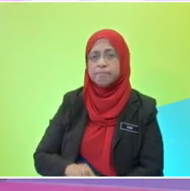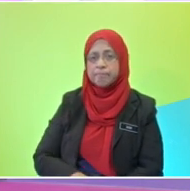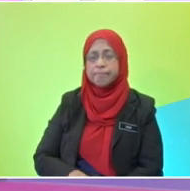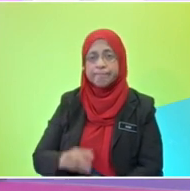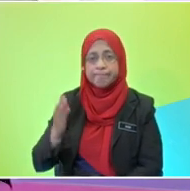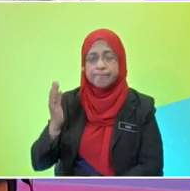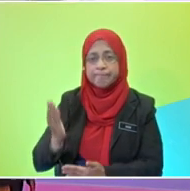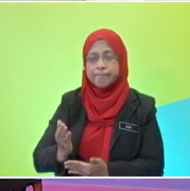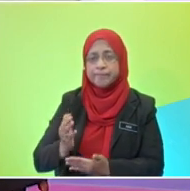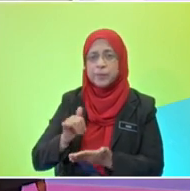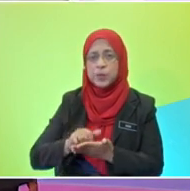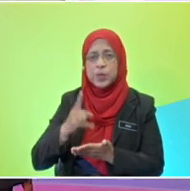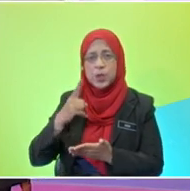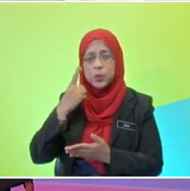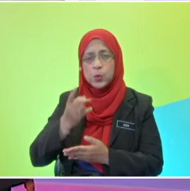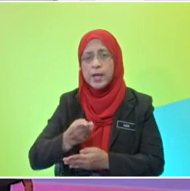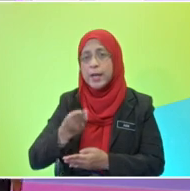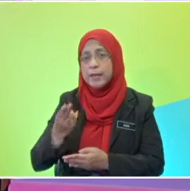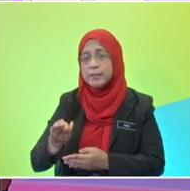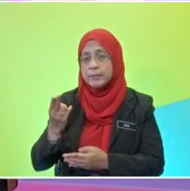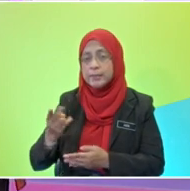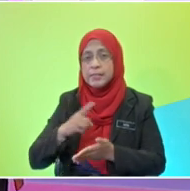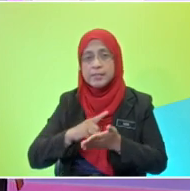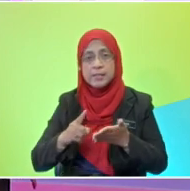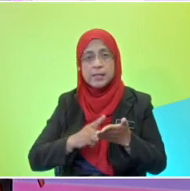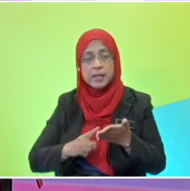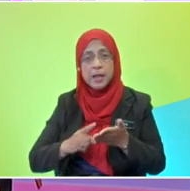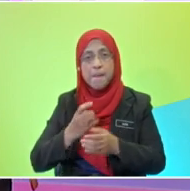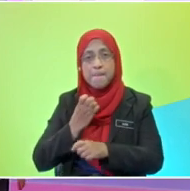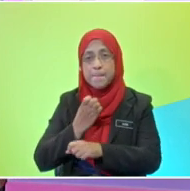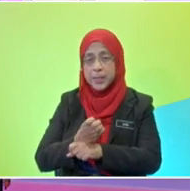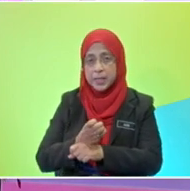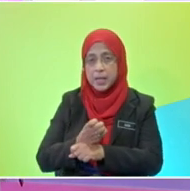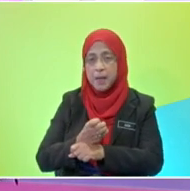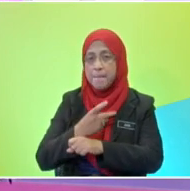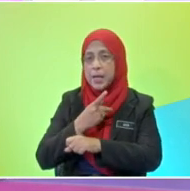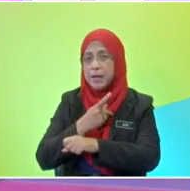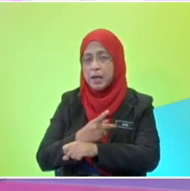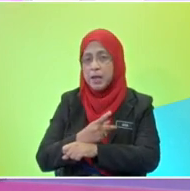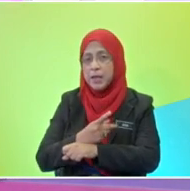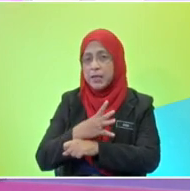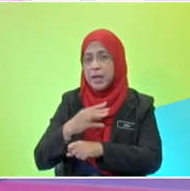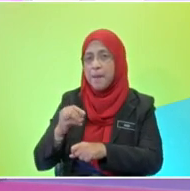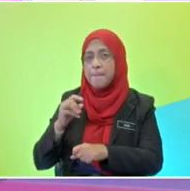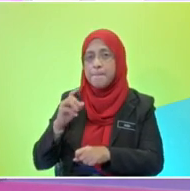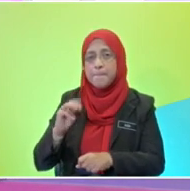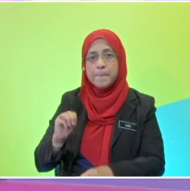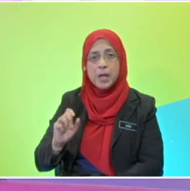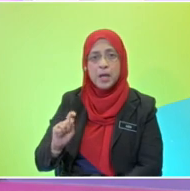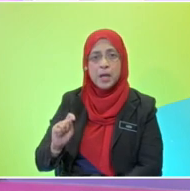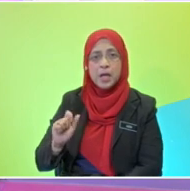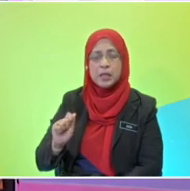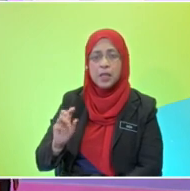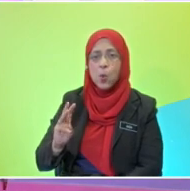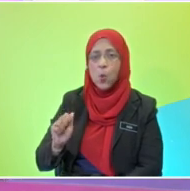Hah itu bagi harta zakat emas perak dan juga mata uangnya bukan